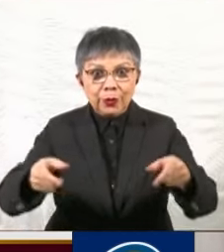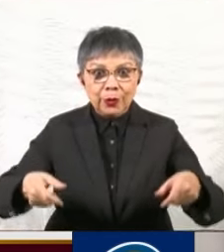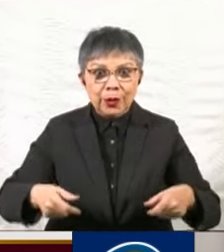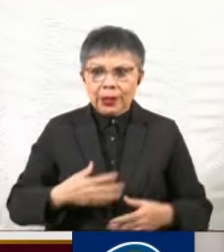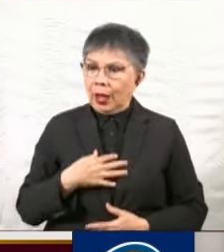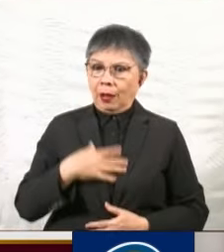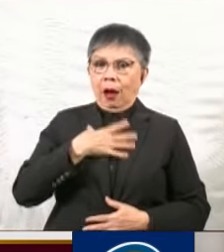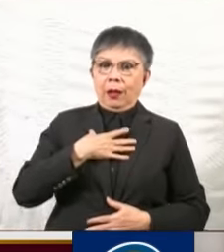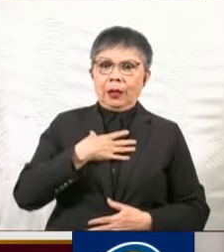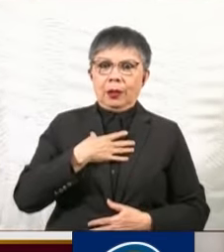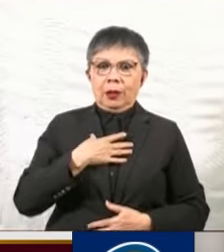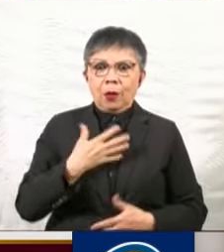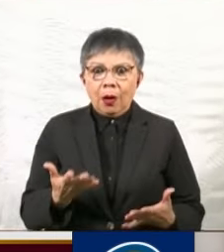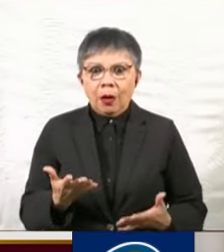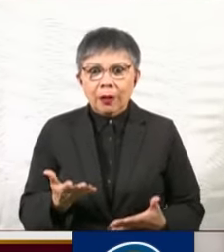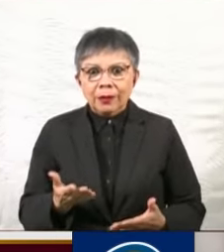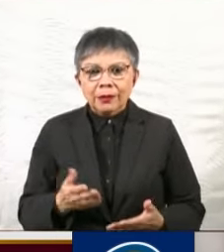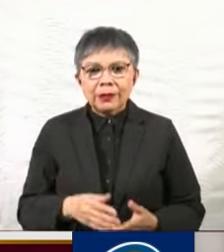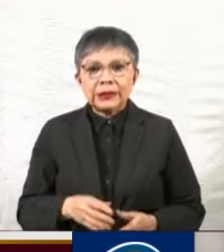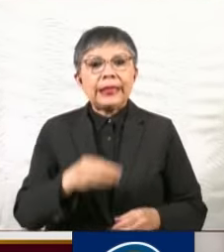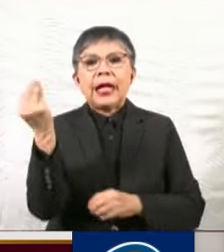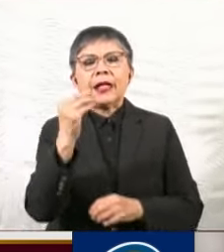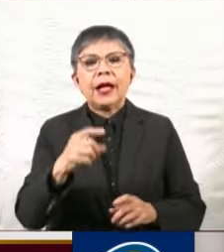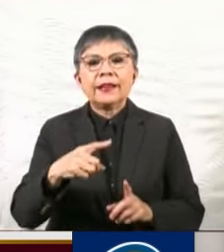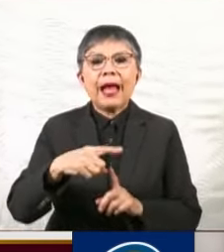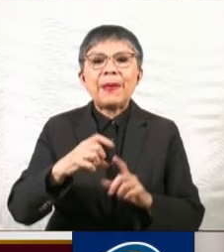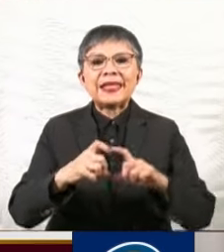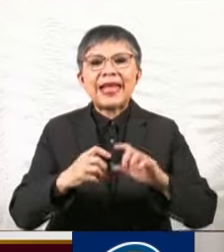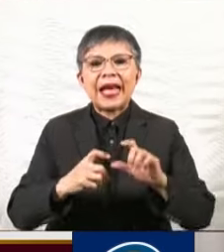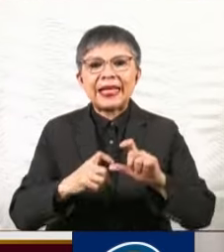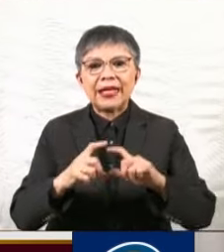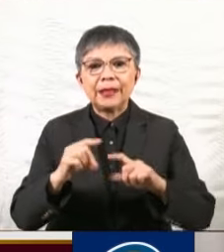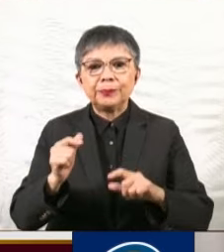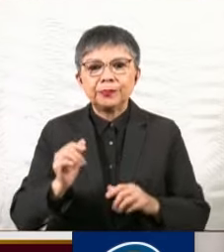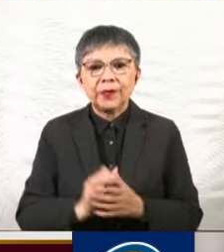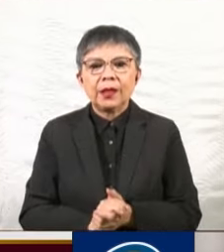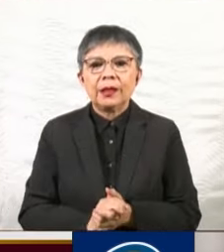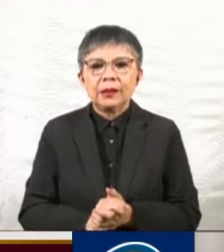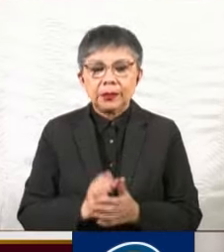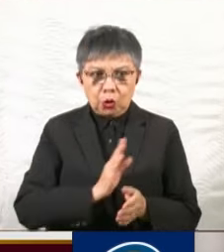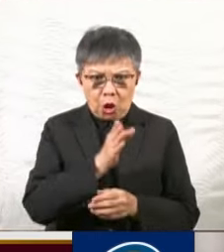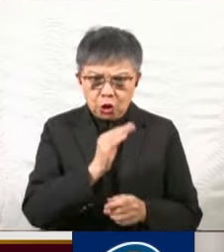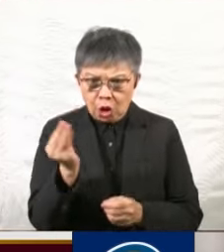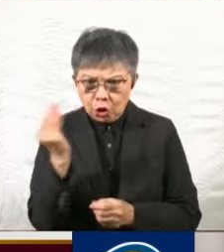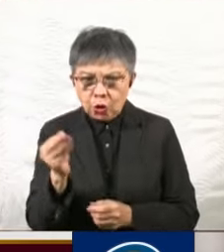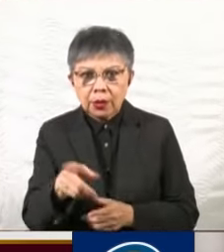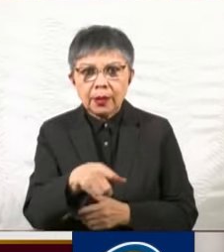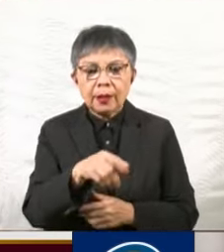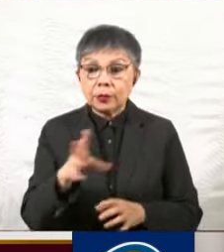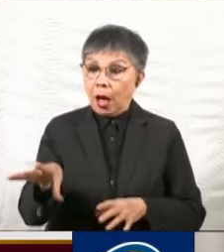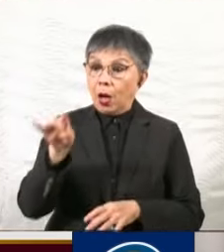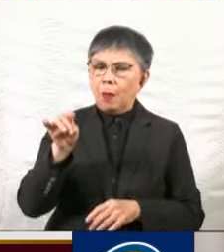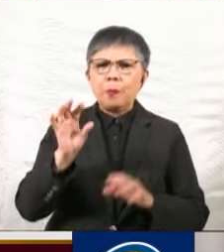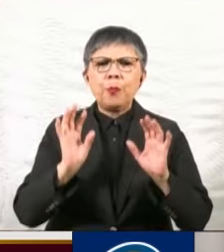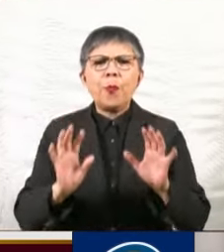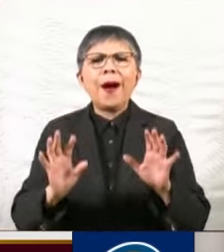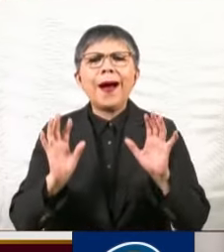Tambora ke Tanah Abang ke Tamansari pergi ke tempat-tempat yang tidak pernah saya bayangkan Sebelumnya saya menemukan